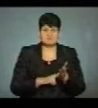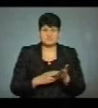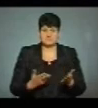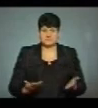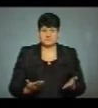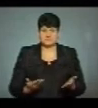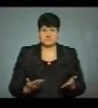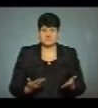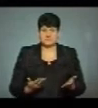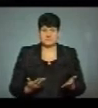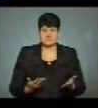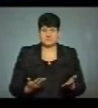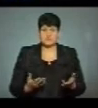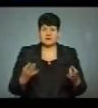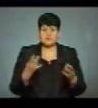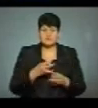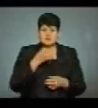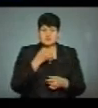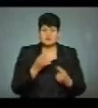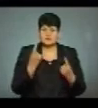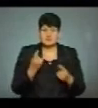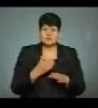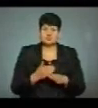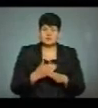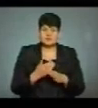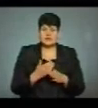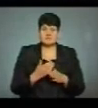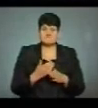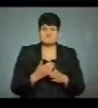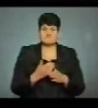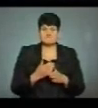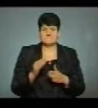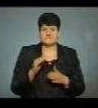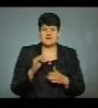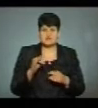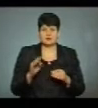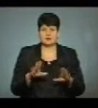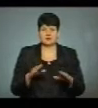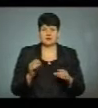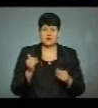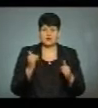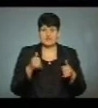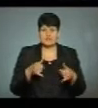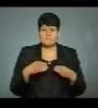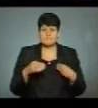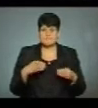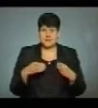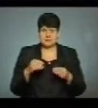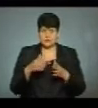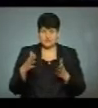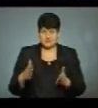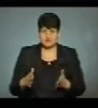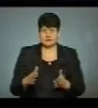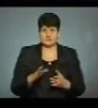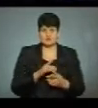зразка. Слід зазначити, що значна частина фальсифікату буде розлита в пластикову тару, використання якої заборонено